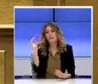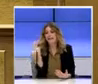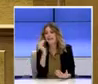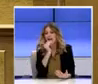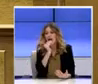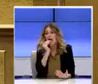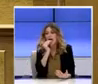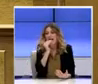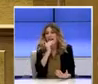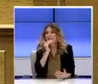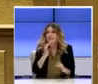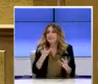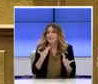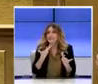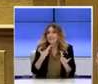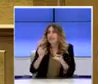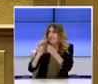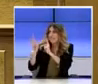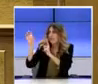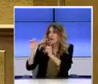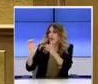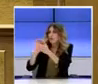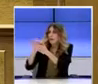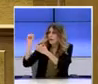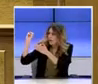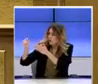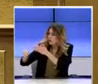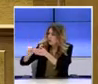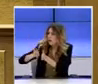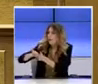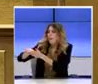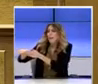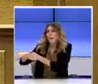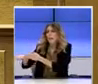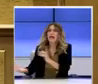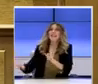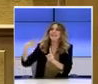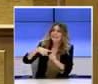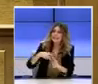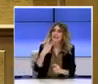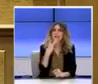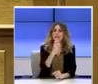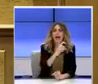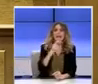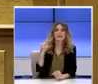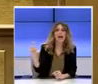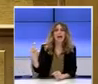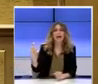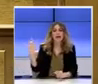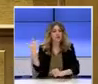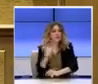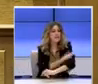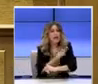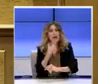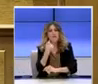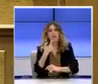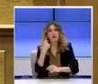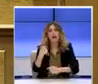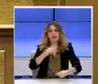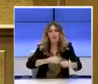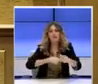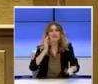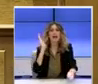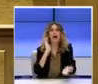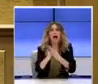έξω από την Ευρωπαϊκή Συμφωνία, 30 εκατομμύρια περισσότερες δόσεις εμβολίου από όσες προέβλεπε η αρχική συμφωνία με την